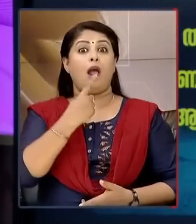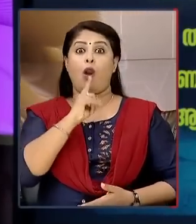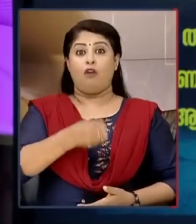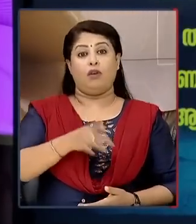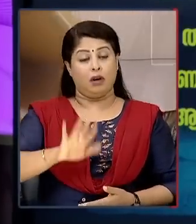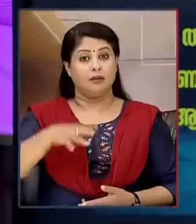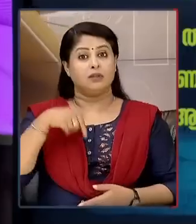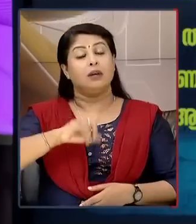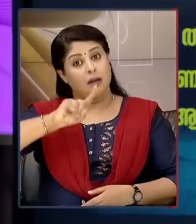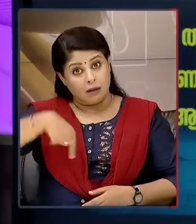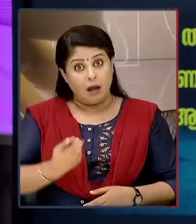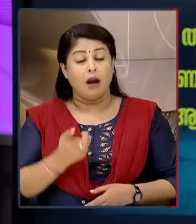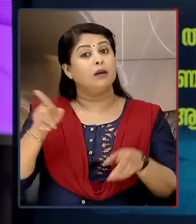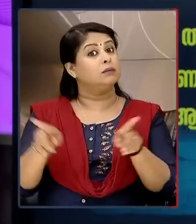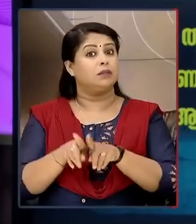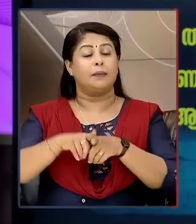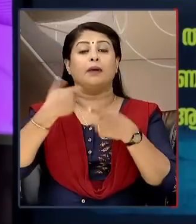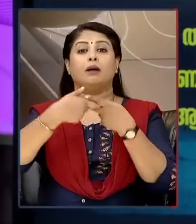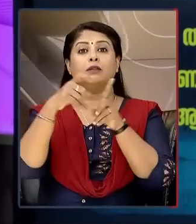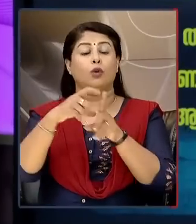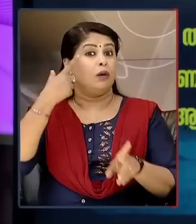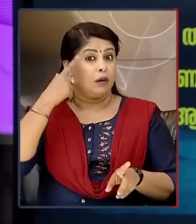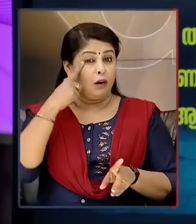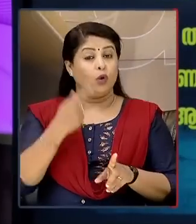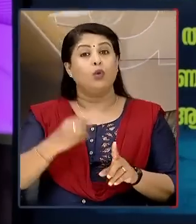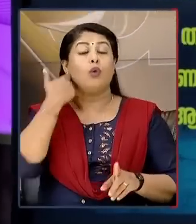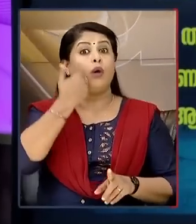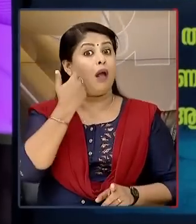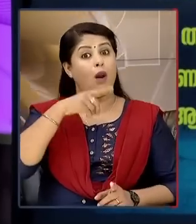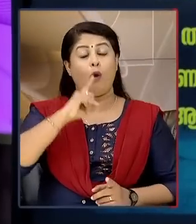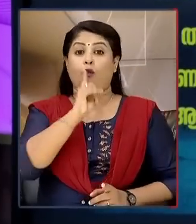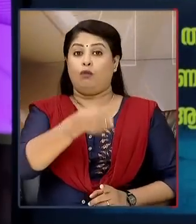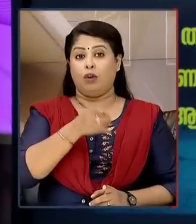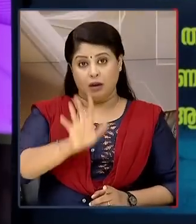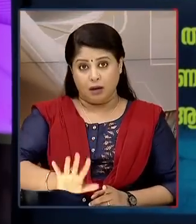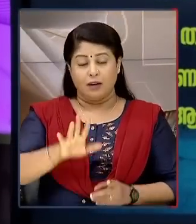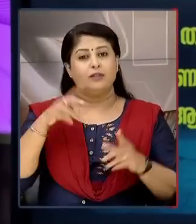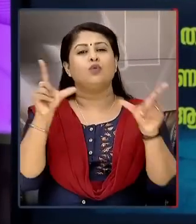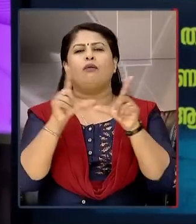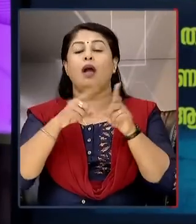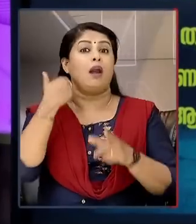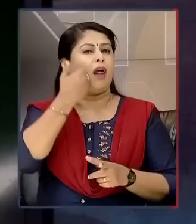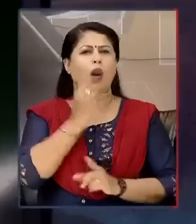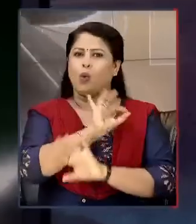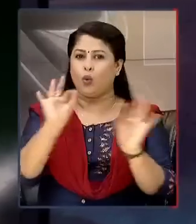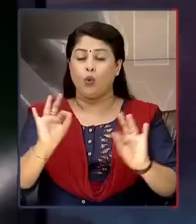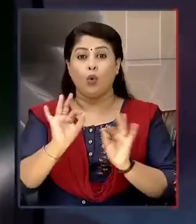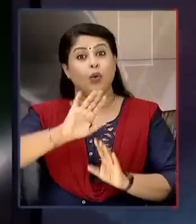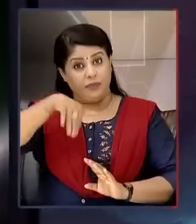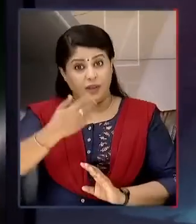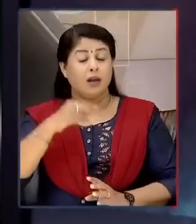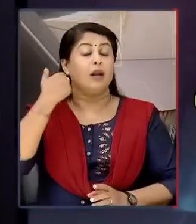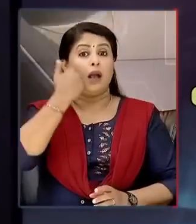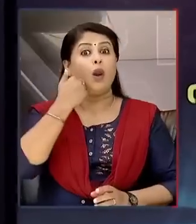പ്രഖ്യാപിച്ചിരിക്കുന്നു. നാളെയും നമ്മൾ നേരത്തെ സൂചിപ്പിച്ചതുപോലെ തന്നെ കാസർഗോഡും കണ്ണൂരും തന്നെ യെല്ലോ അലേർട്ട് നാളെയും തന്നെ നാളെയും ഉണ്ട്. പക്ഷേ വയനാട്ടിൽ യെല്ലോ അലേർട്ട് ഇല്ല. പിന്നെയുള്ളത് യെല്ലോ